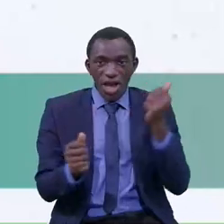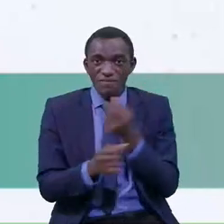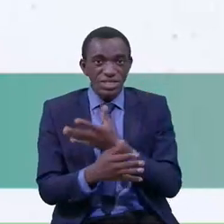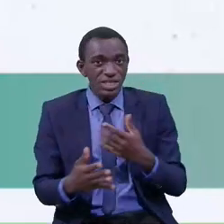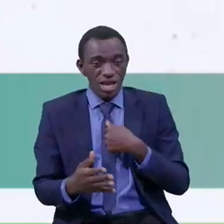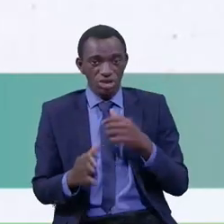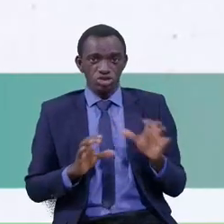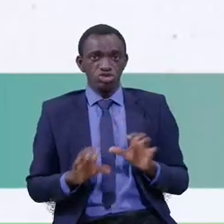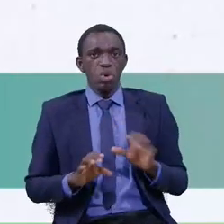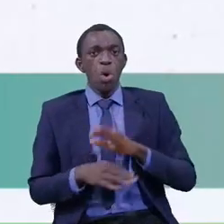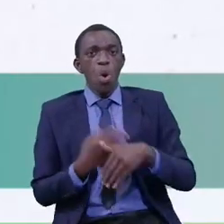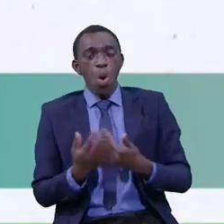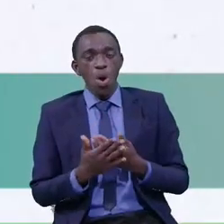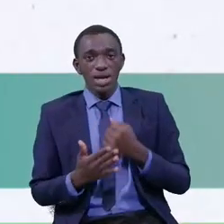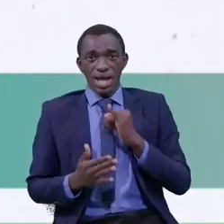dis.